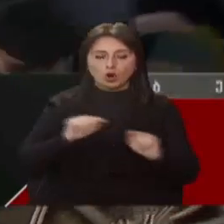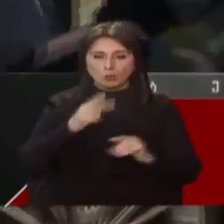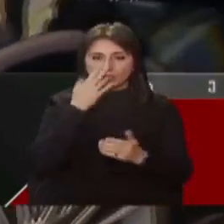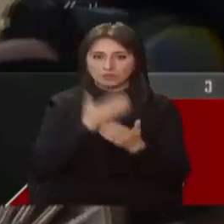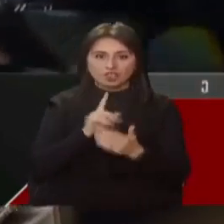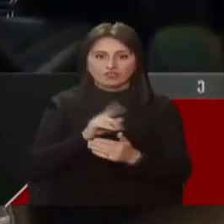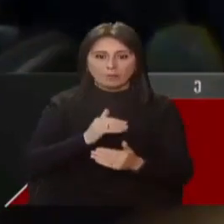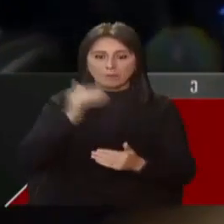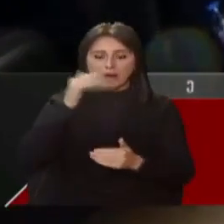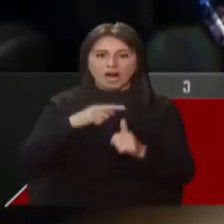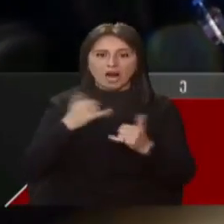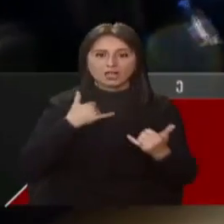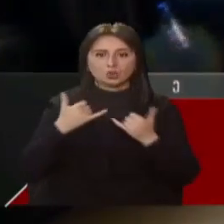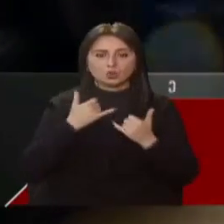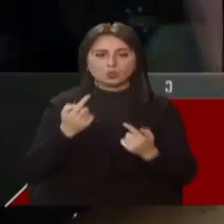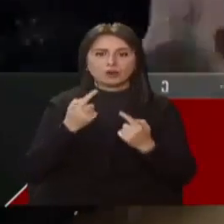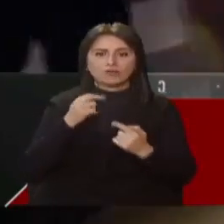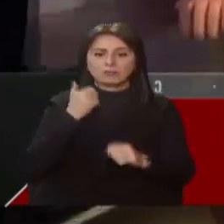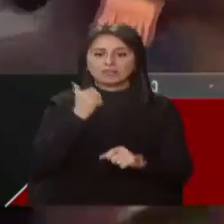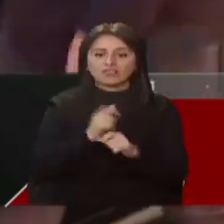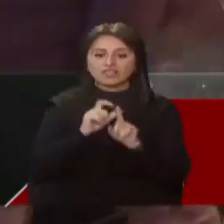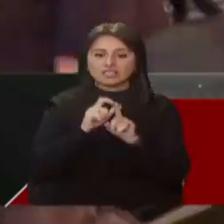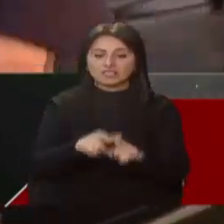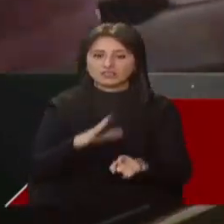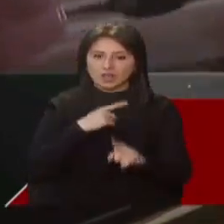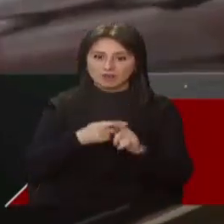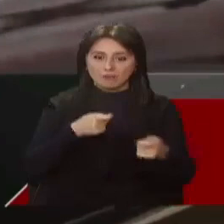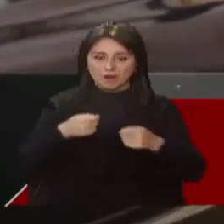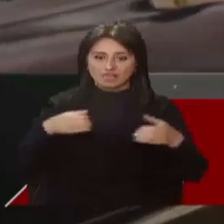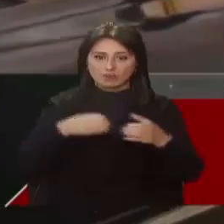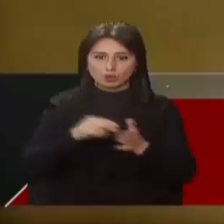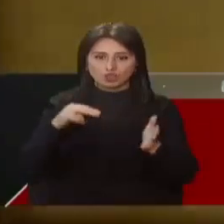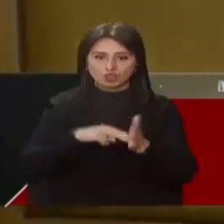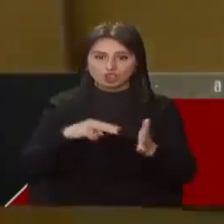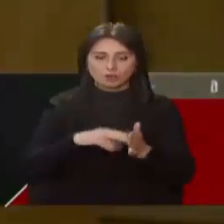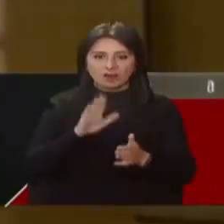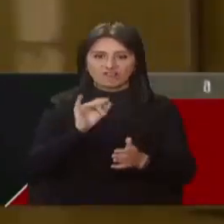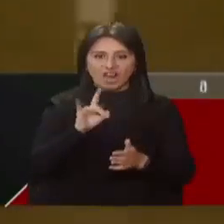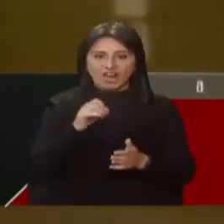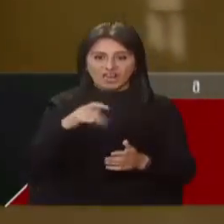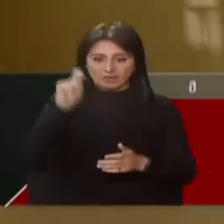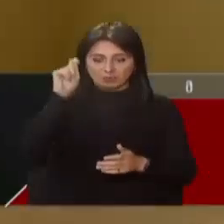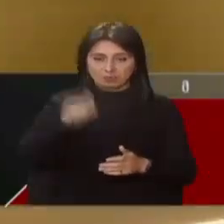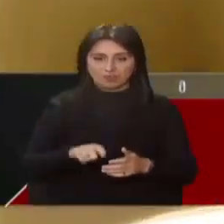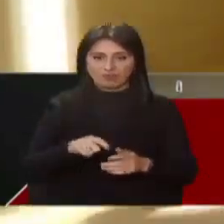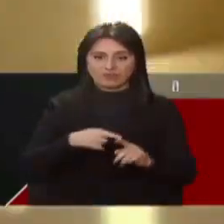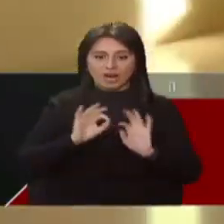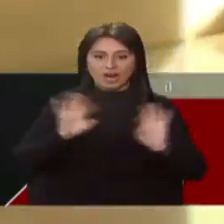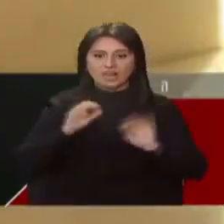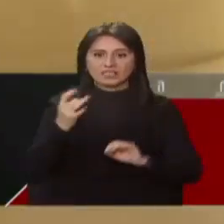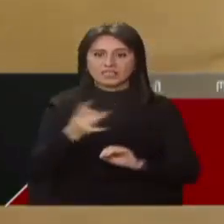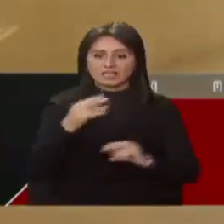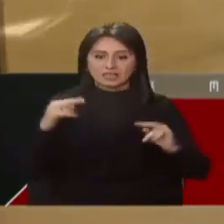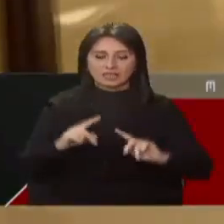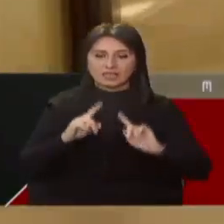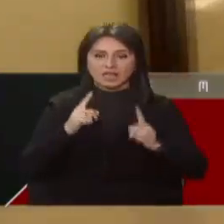bimici nevenrom magali rangi stumrism tavari xaunelis ore desigot martueli gundi șepasebit ki Varhees vizită ma da ganțcade bebma ki devertchel